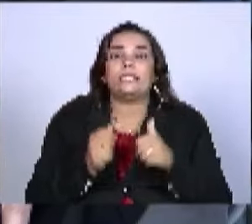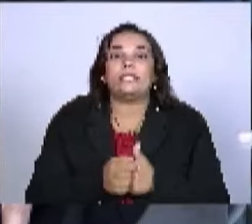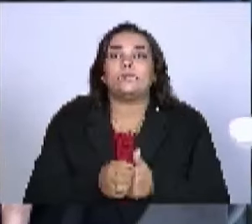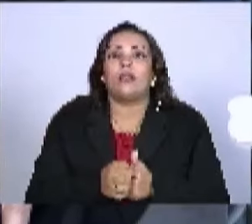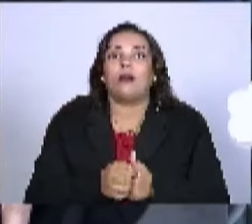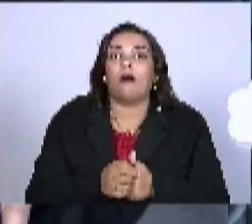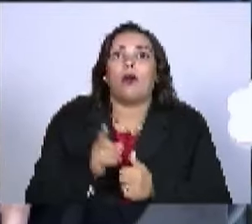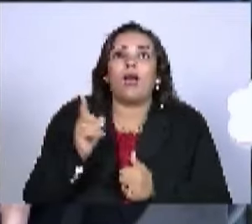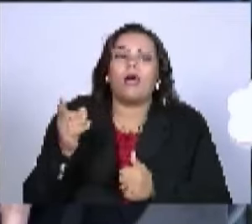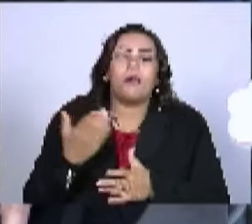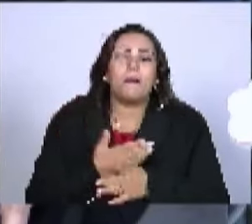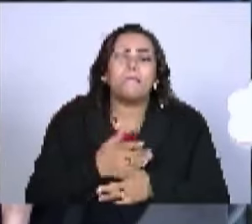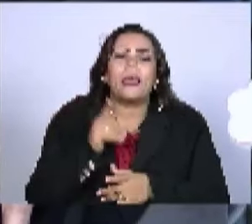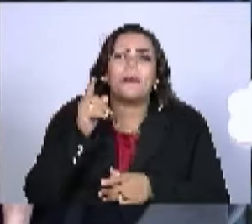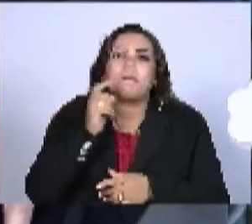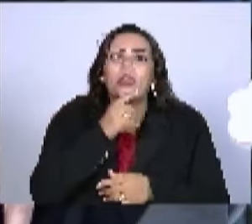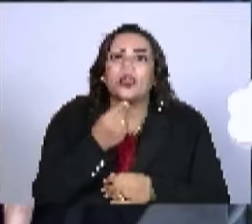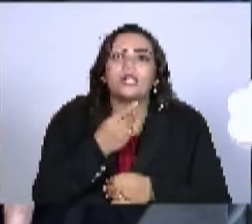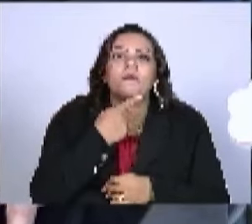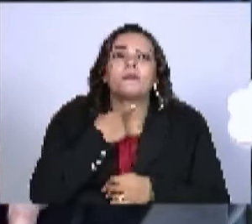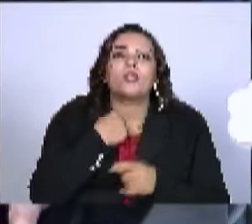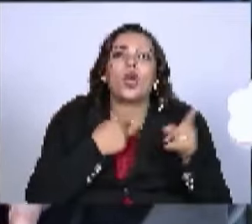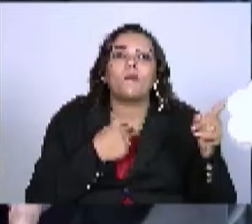انها لازالت بتحبه